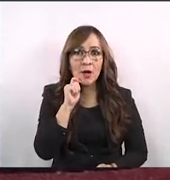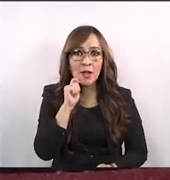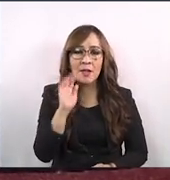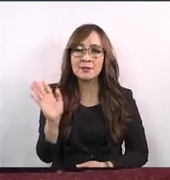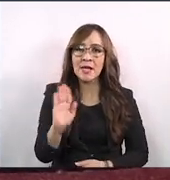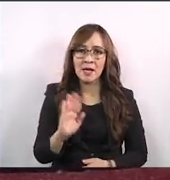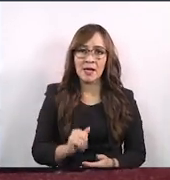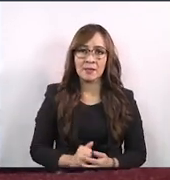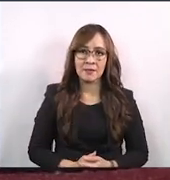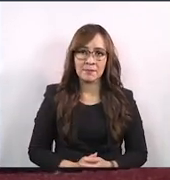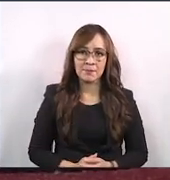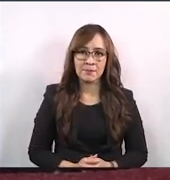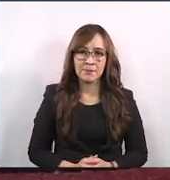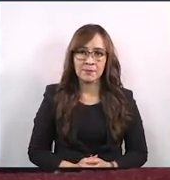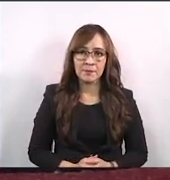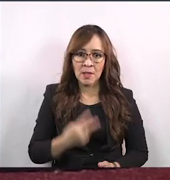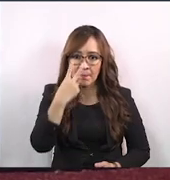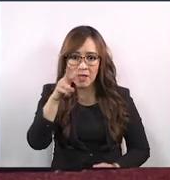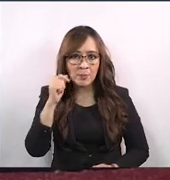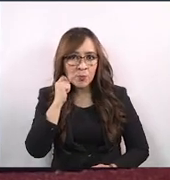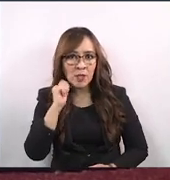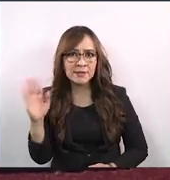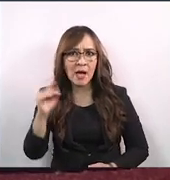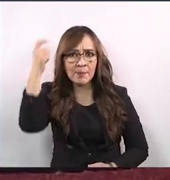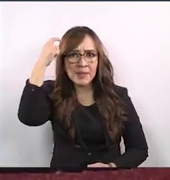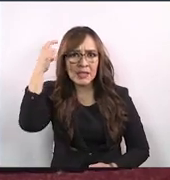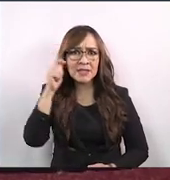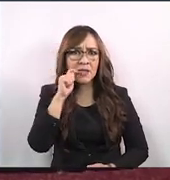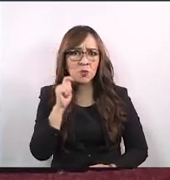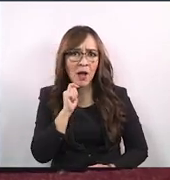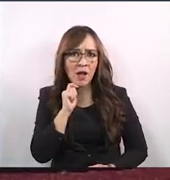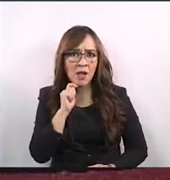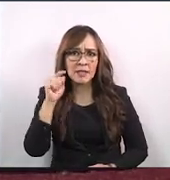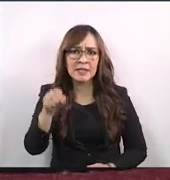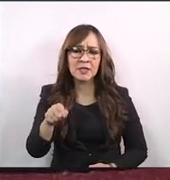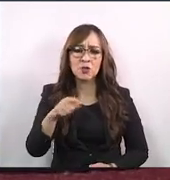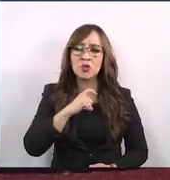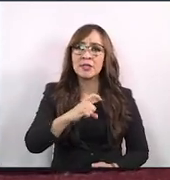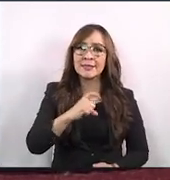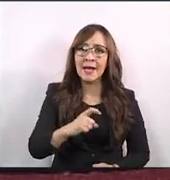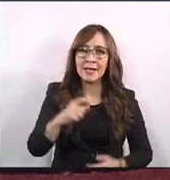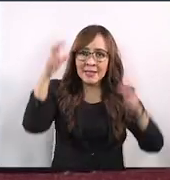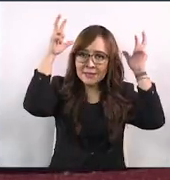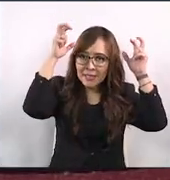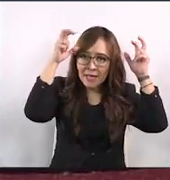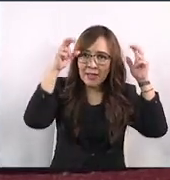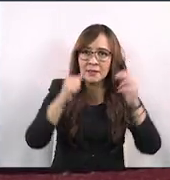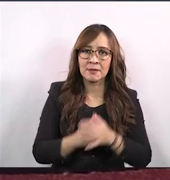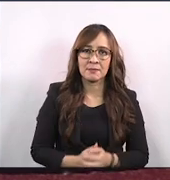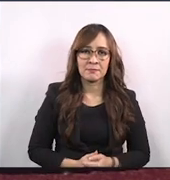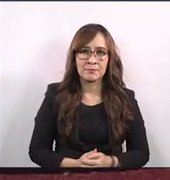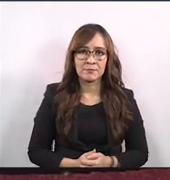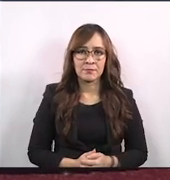Hai jangan kau lihat wanitanya berpikir Hai kartu cara kerja iblis sudah masuk memakai wanita untuk merusak